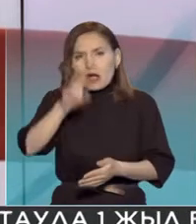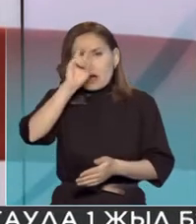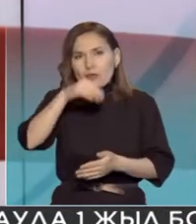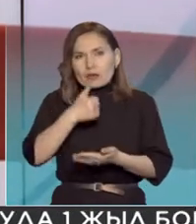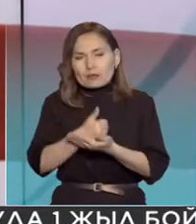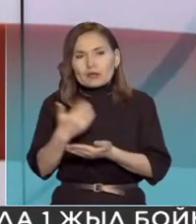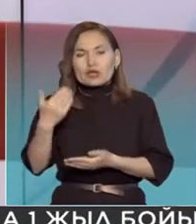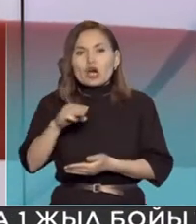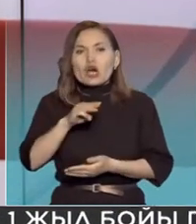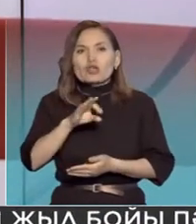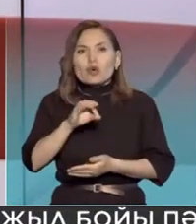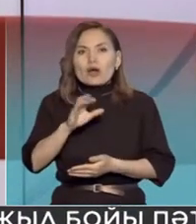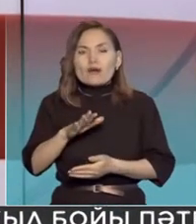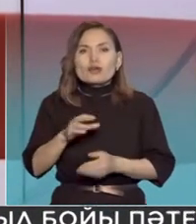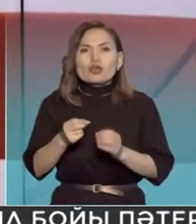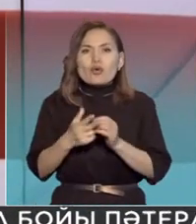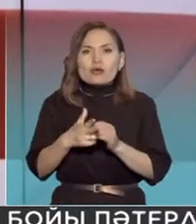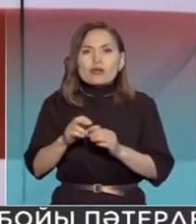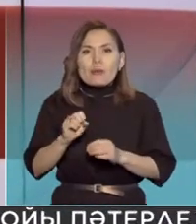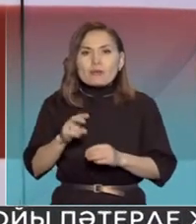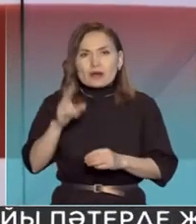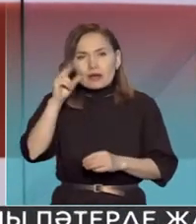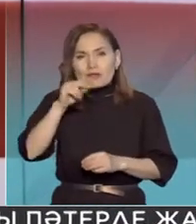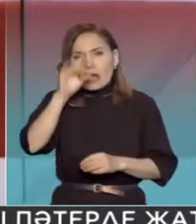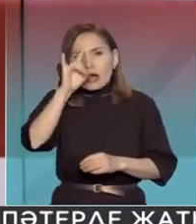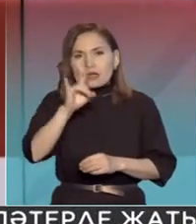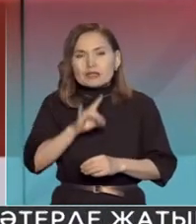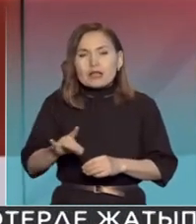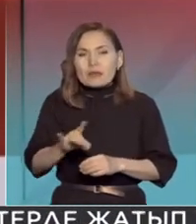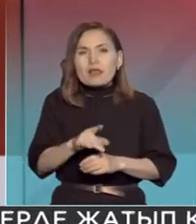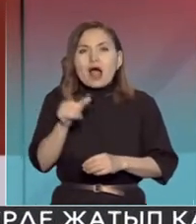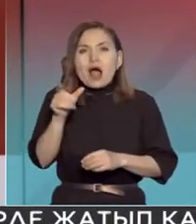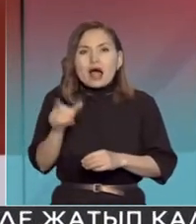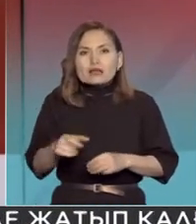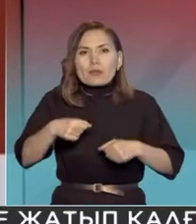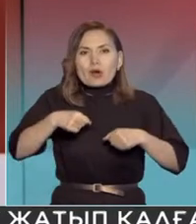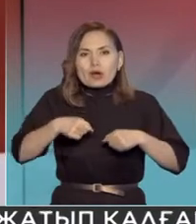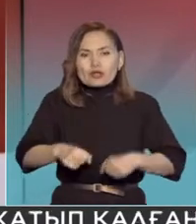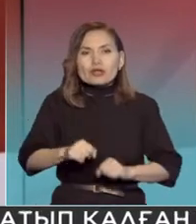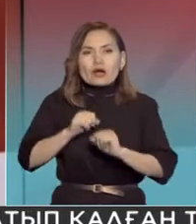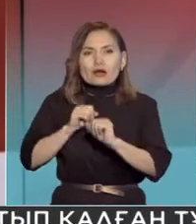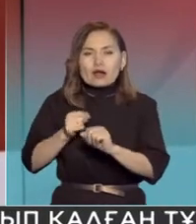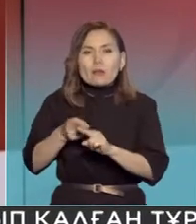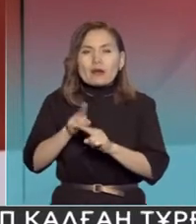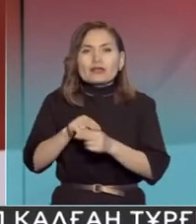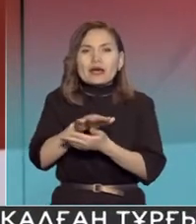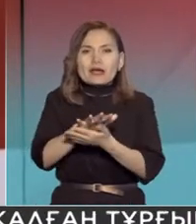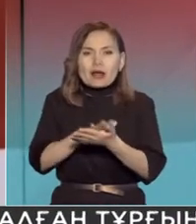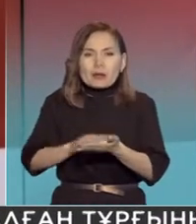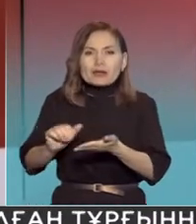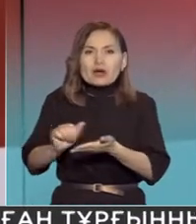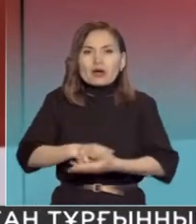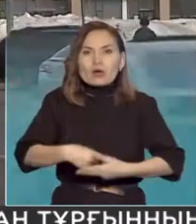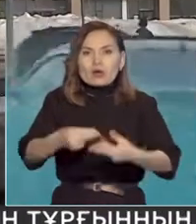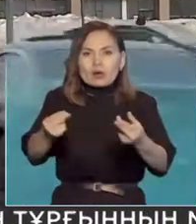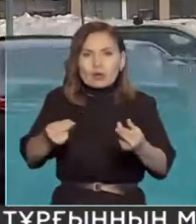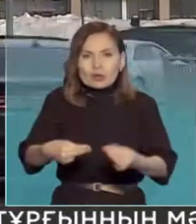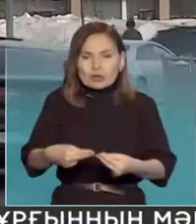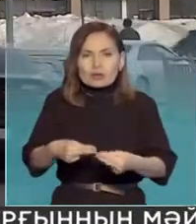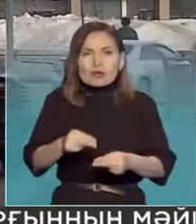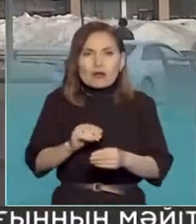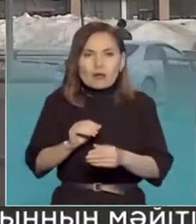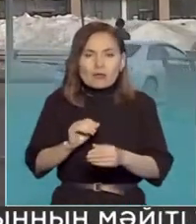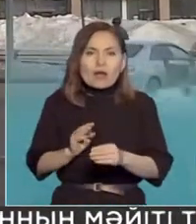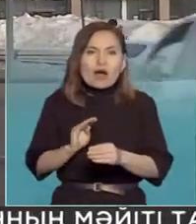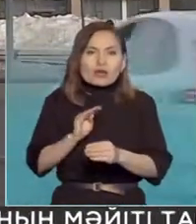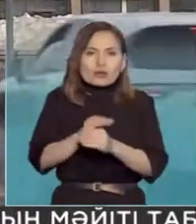Мемлекет басшысы Қасым-Жомарт Тоқаев 13 сәуірде Қазақстан Республикасының адам құқықтары саласындағы одан арғы шаралары туралы жарлыққа толықтырулар